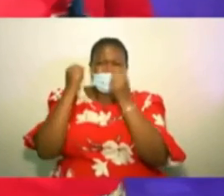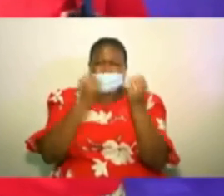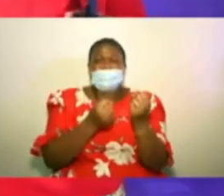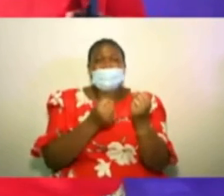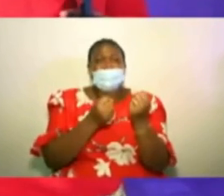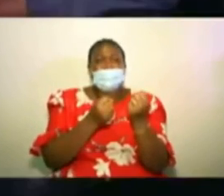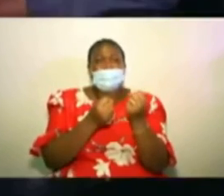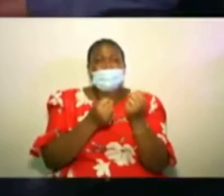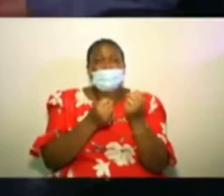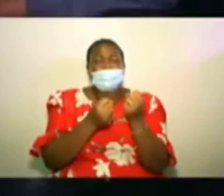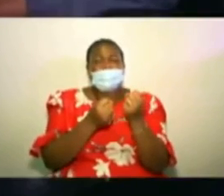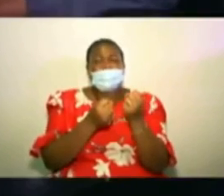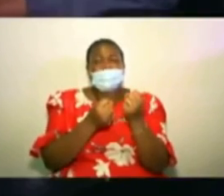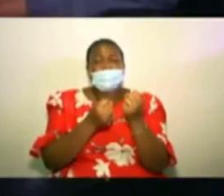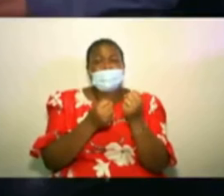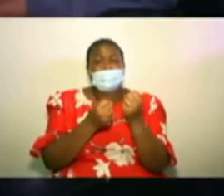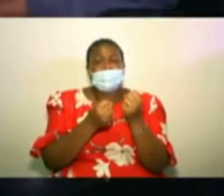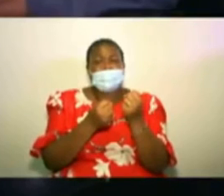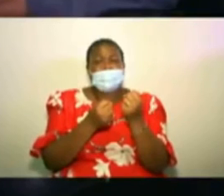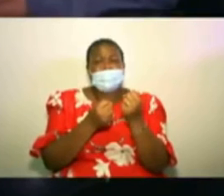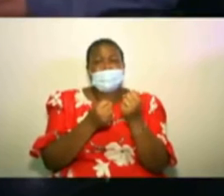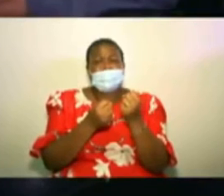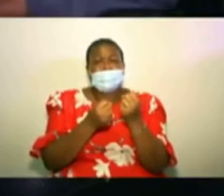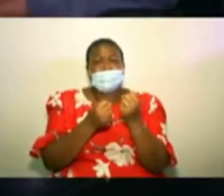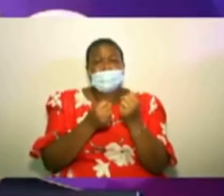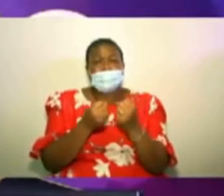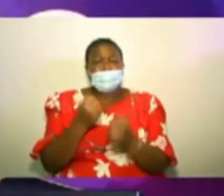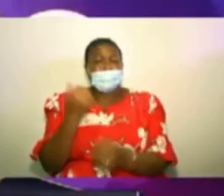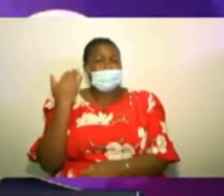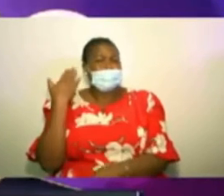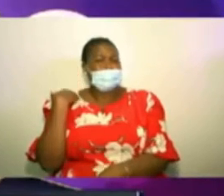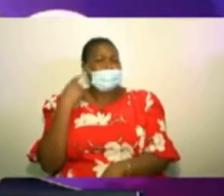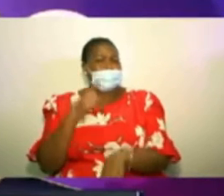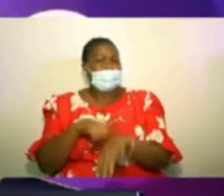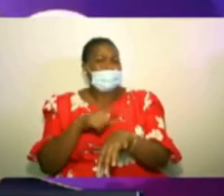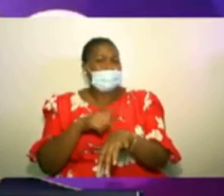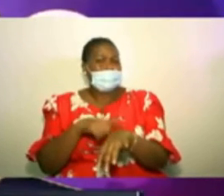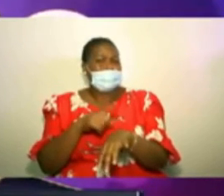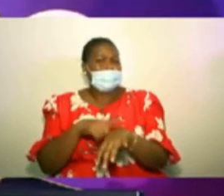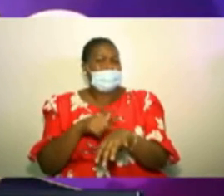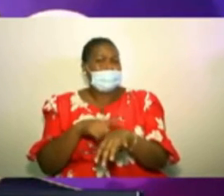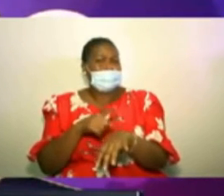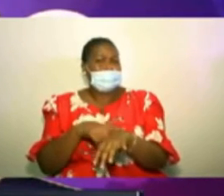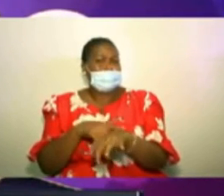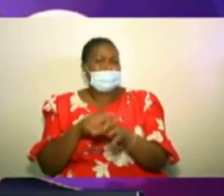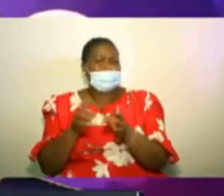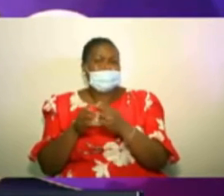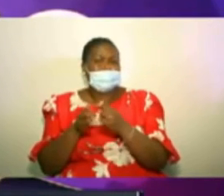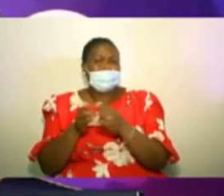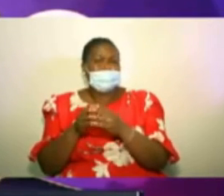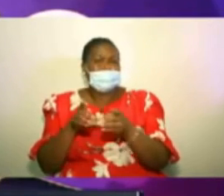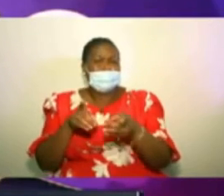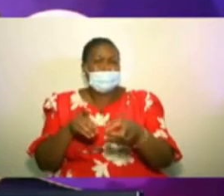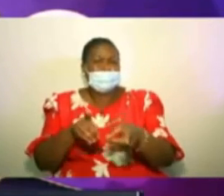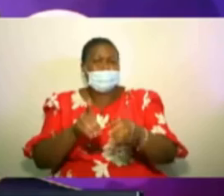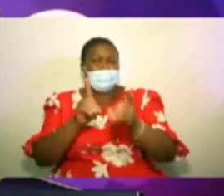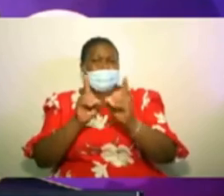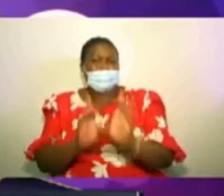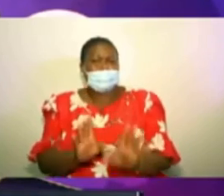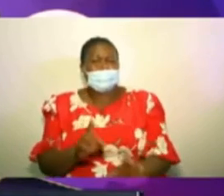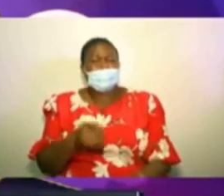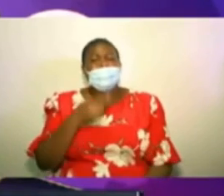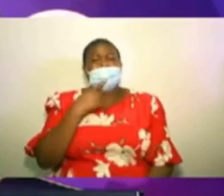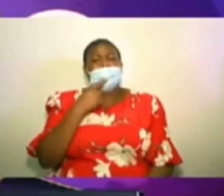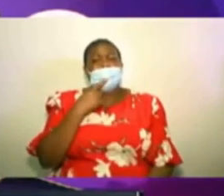last time when we met here about the disciples saying, Lord, look at